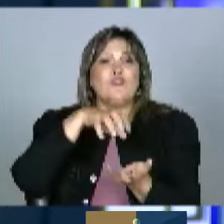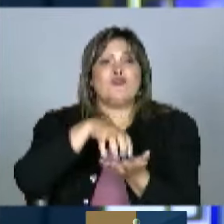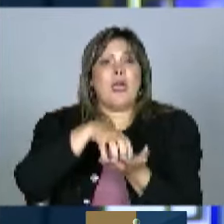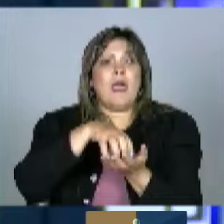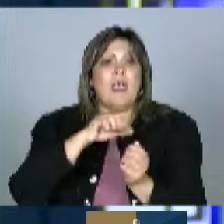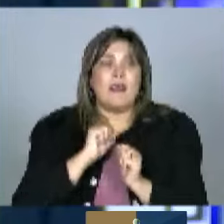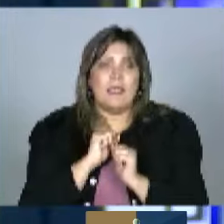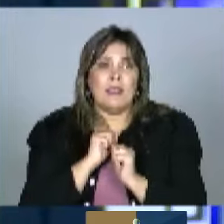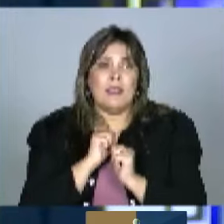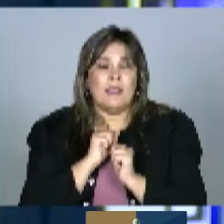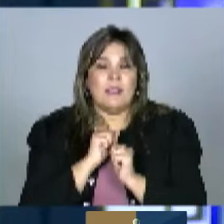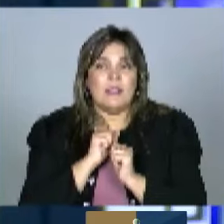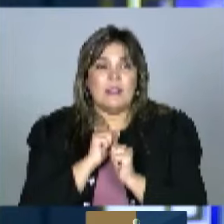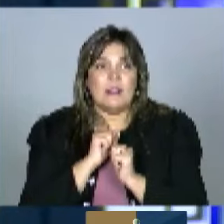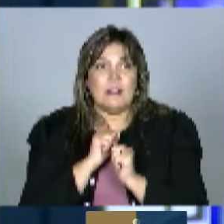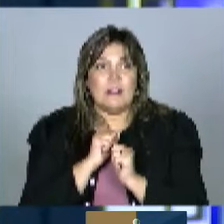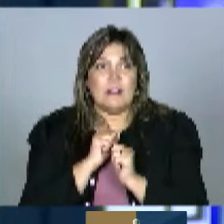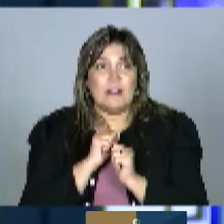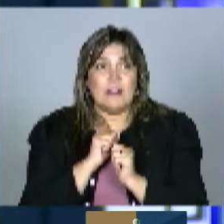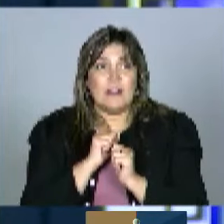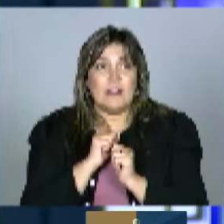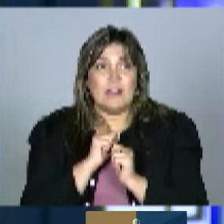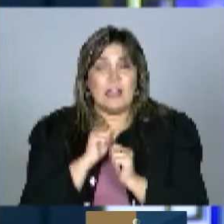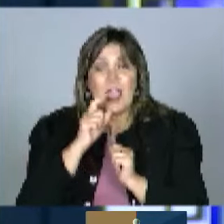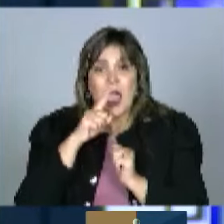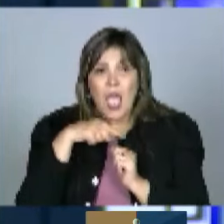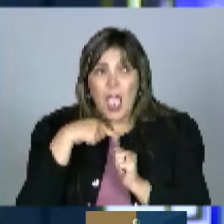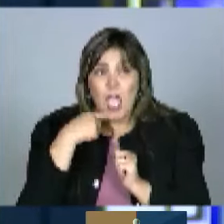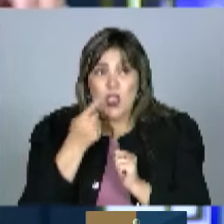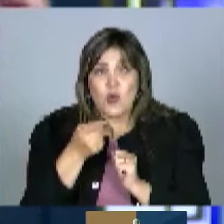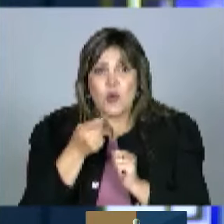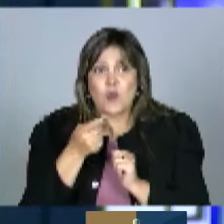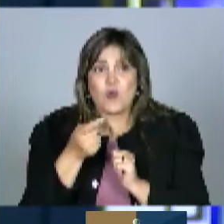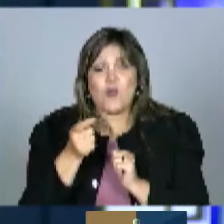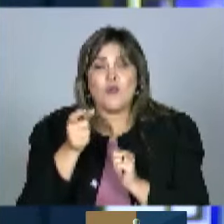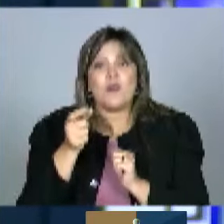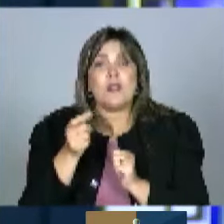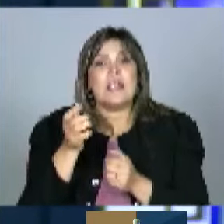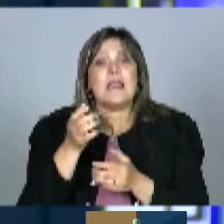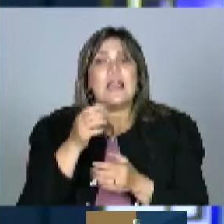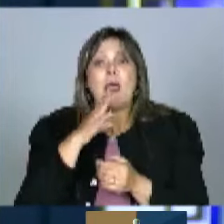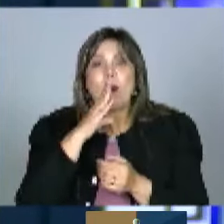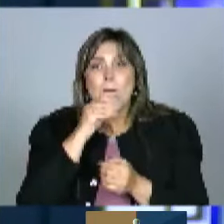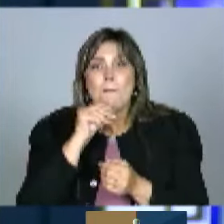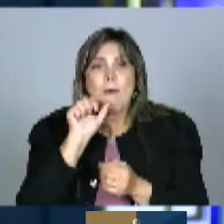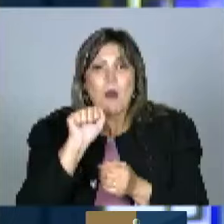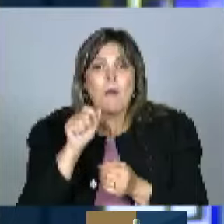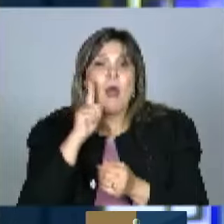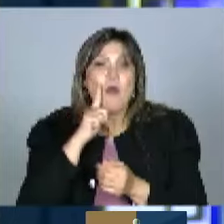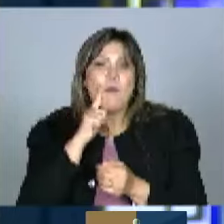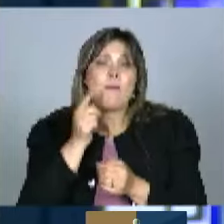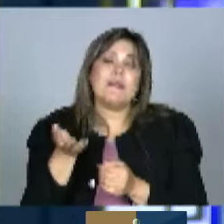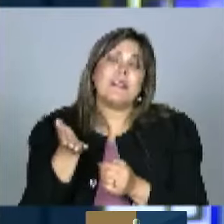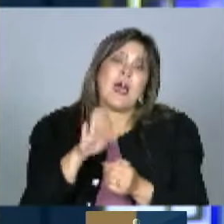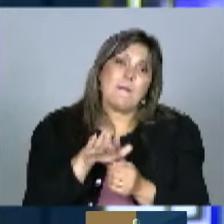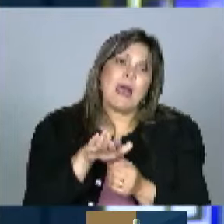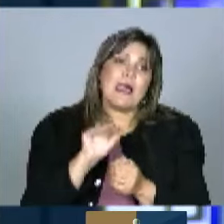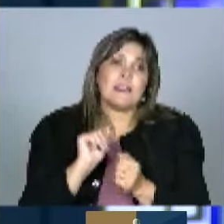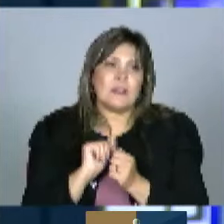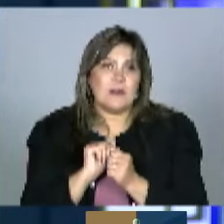من النيابه على الوجه لكن التمكين هيقول لك فلان توفى واثبات وممكن التمكين يقول ابقاء الحال على مكان